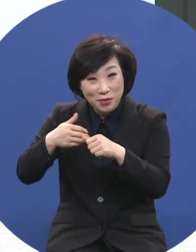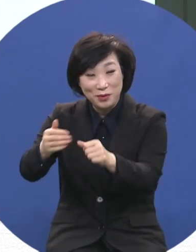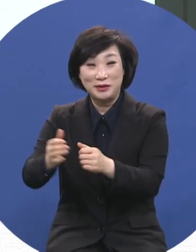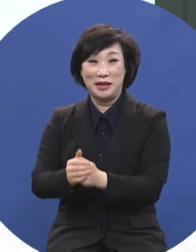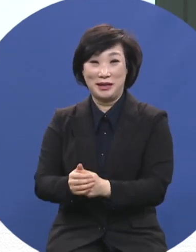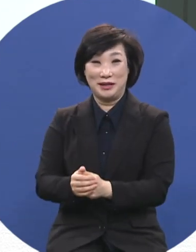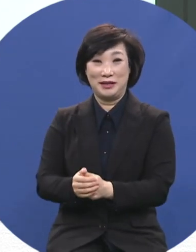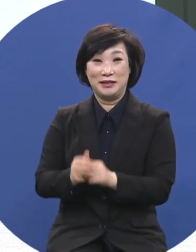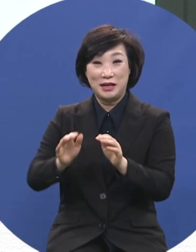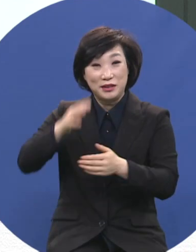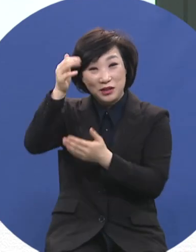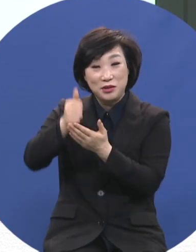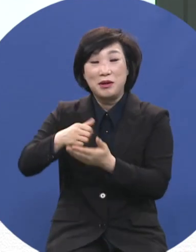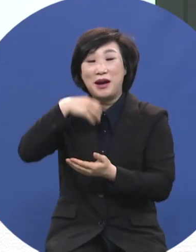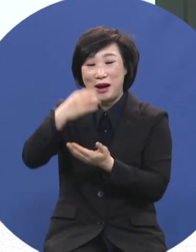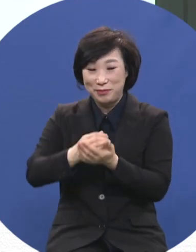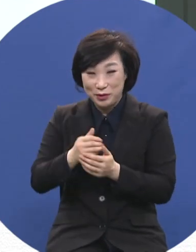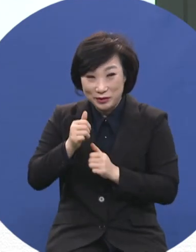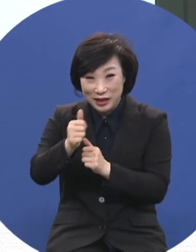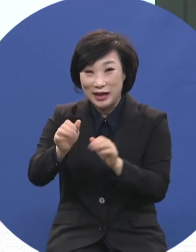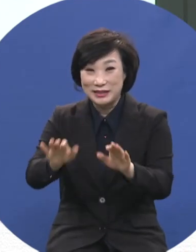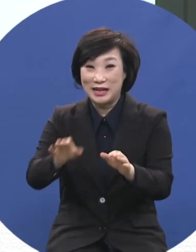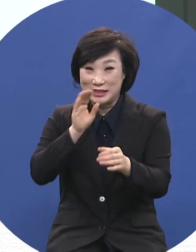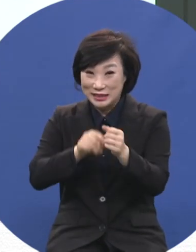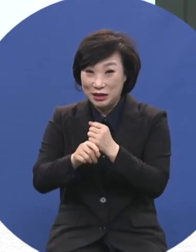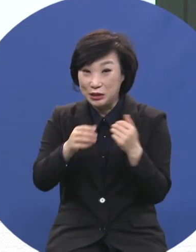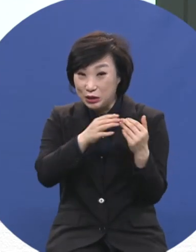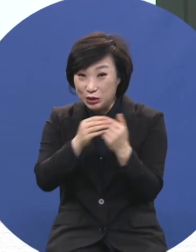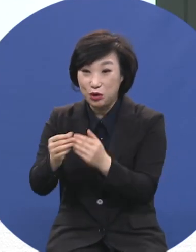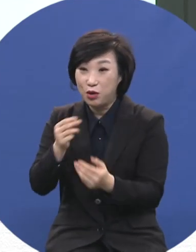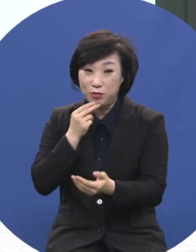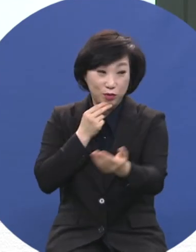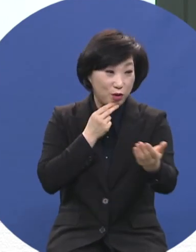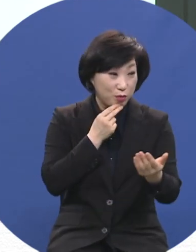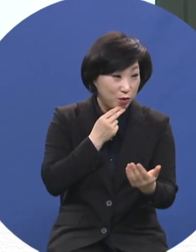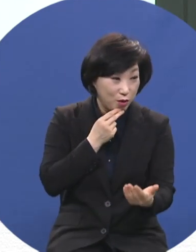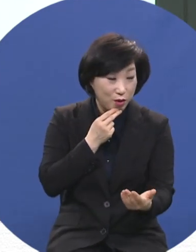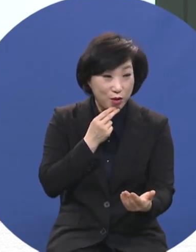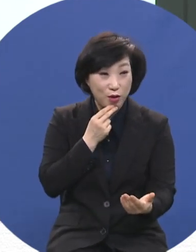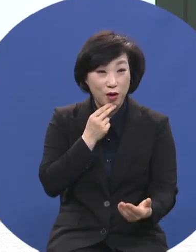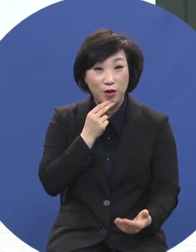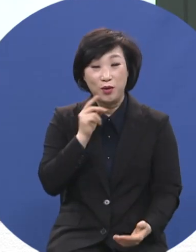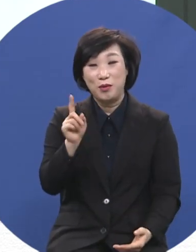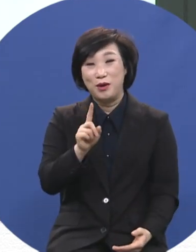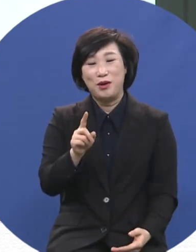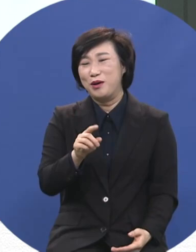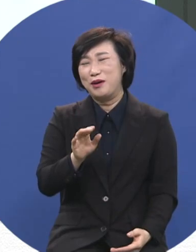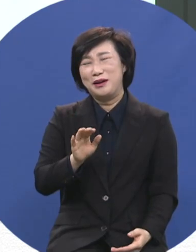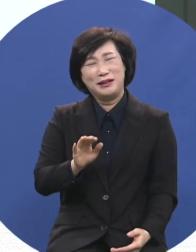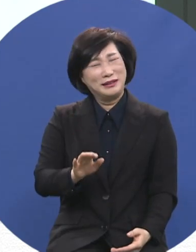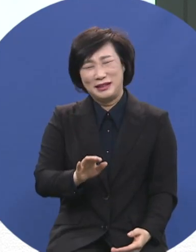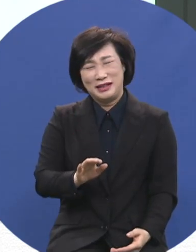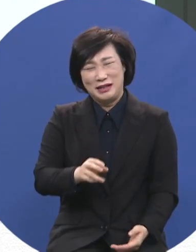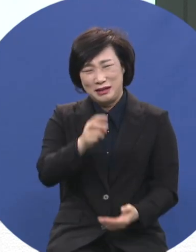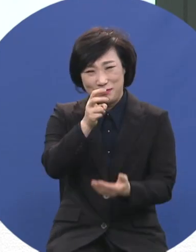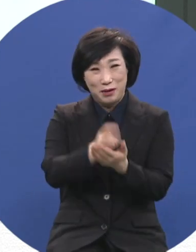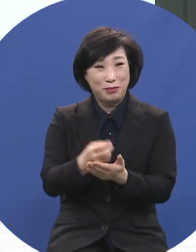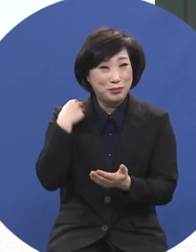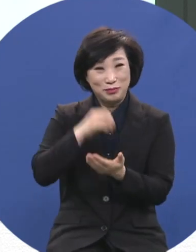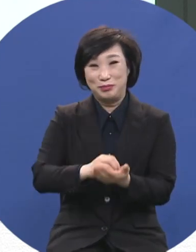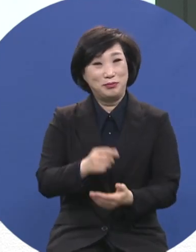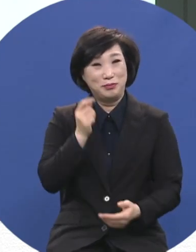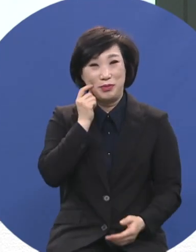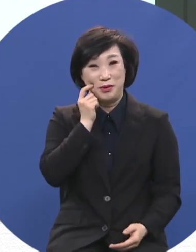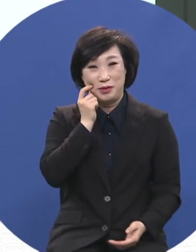되고 성령의 감동에 따라 진리 가운데 인도받지 않고는 절대로 질서로 돌아올 수